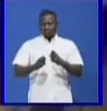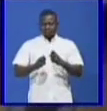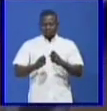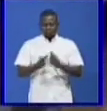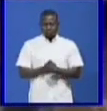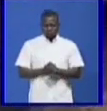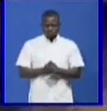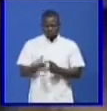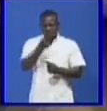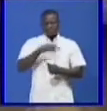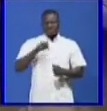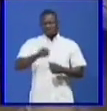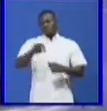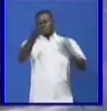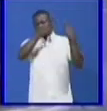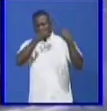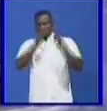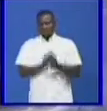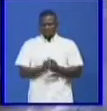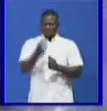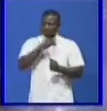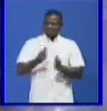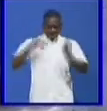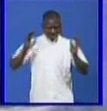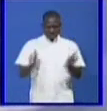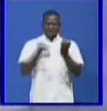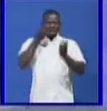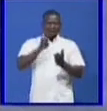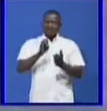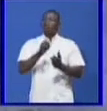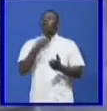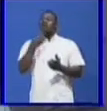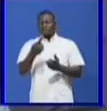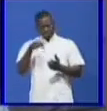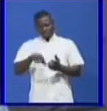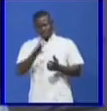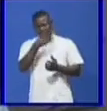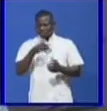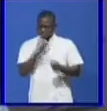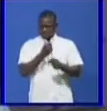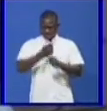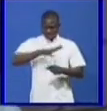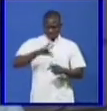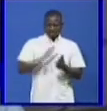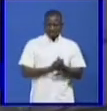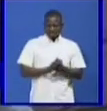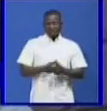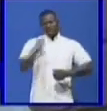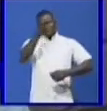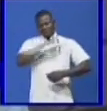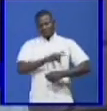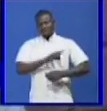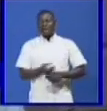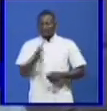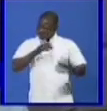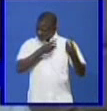supérieurs hiérarchiques ne tarissent pas d'éloges à son endroit au regard de son rendement. Son avantage, c'est que depuis son arrivée à